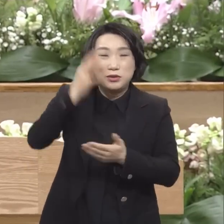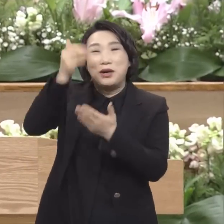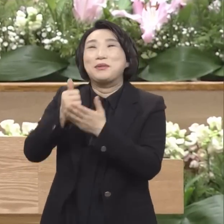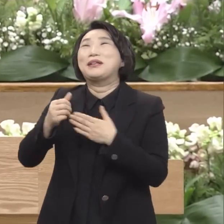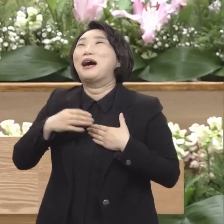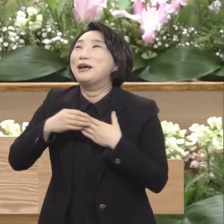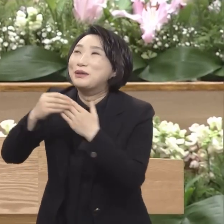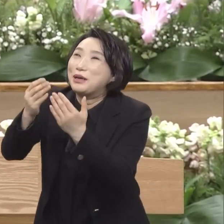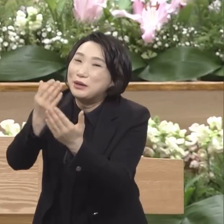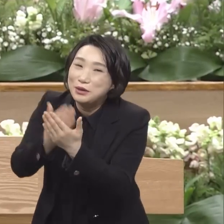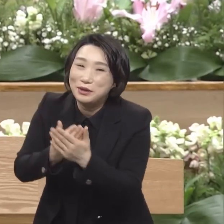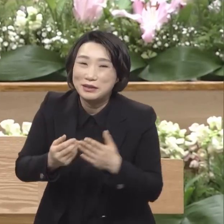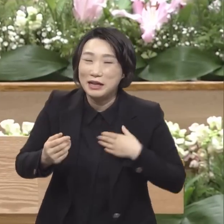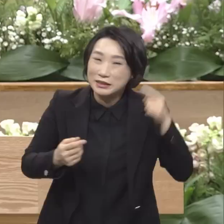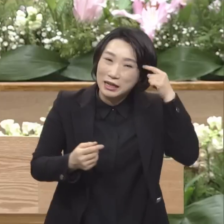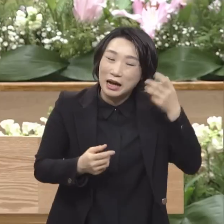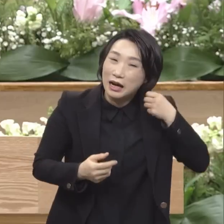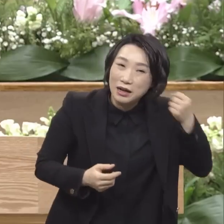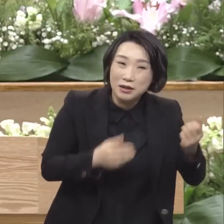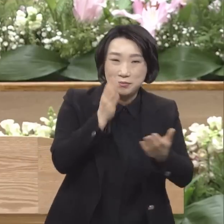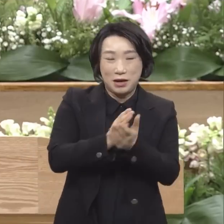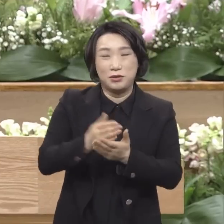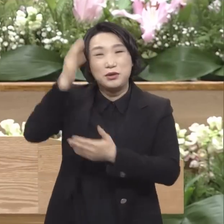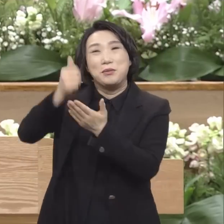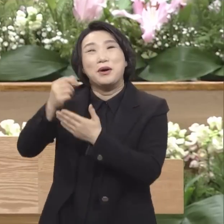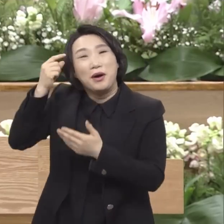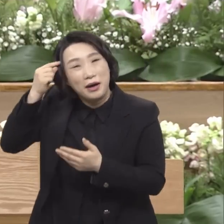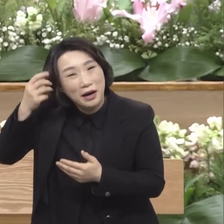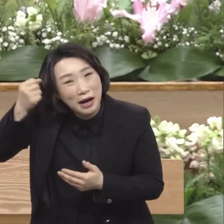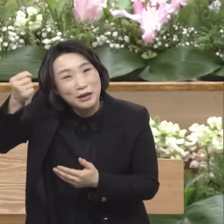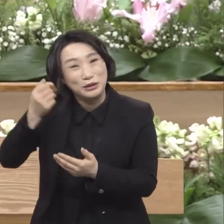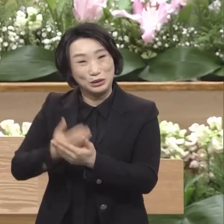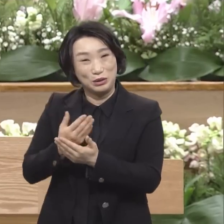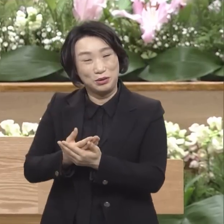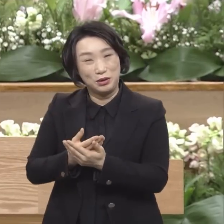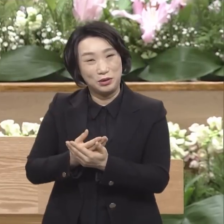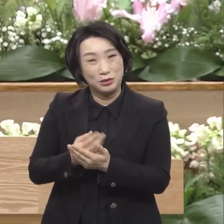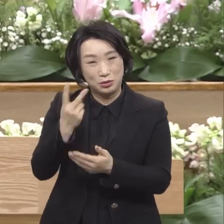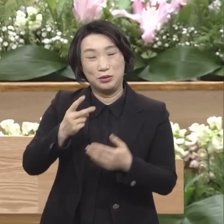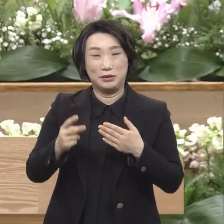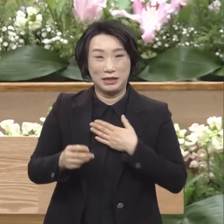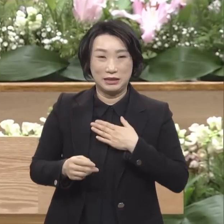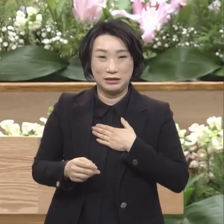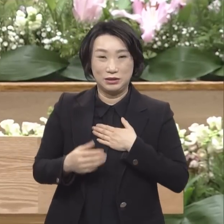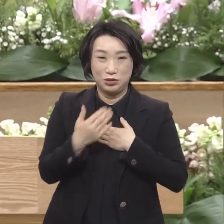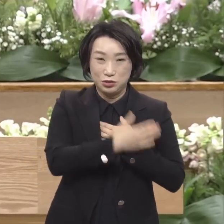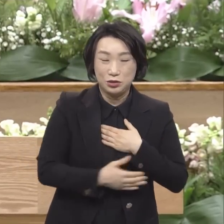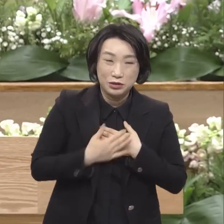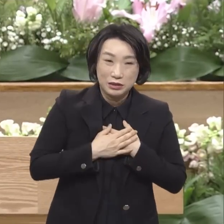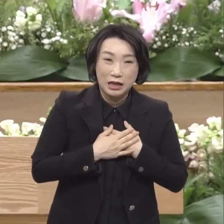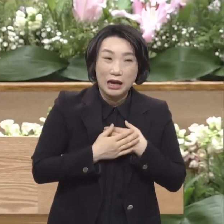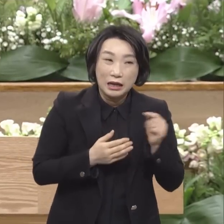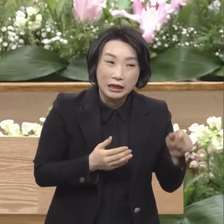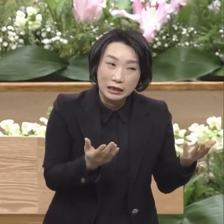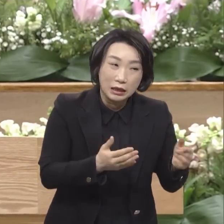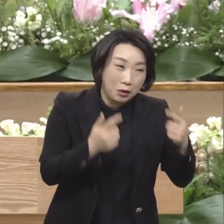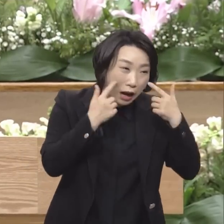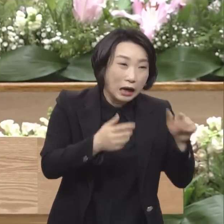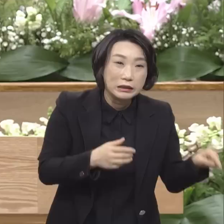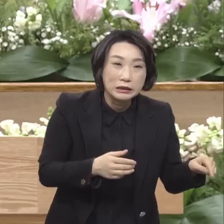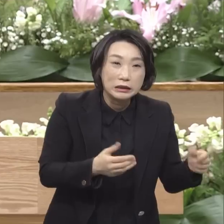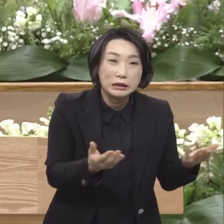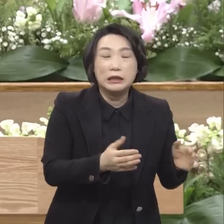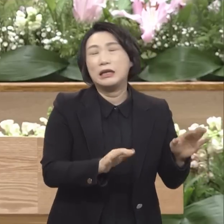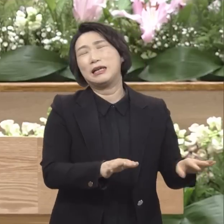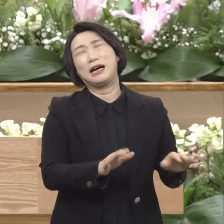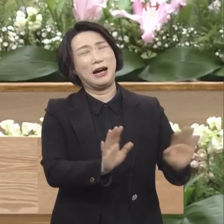성령이 관리하고, 내 생각을 관리하지 못하게 하고 성령이 관리하게 하시고, 그러므로 나는 육신의 이 일이 현저한 이런